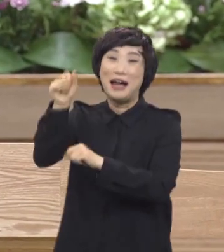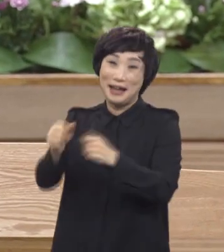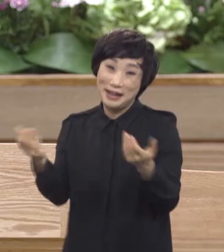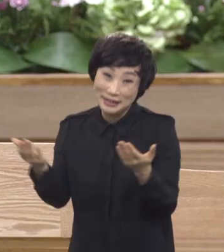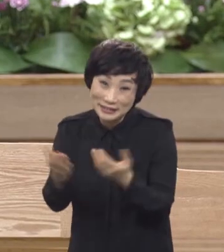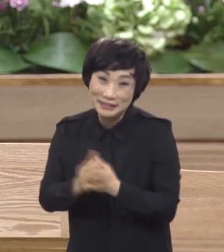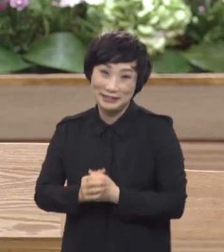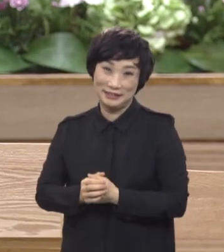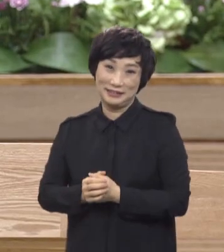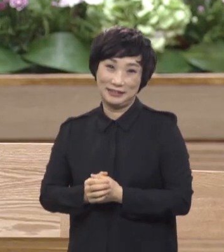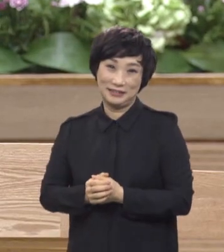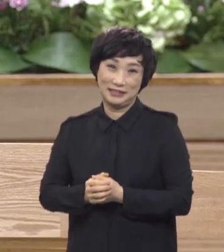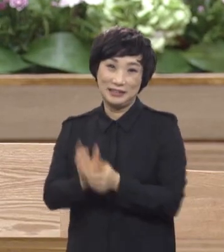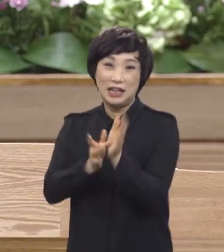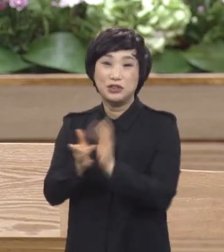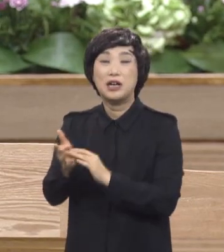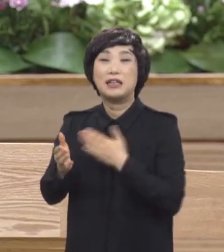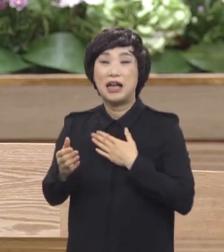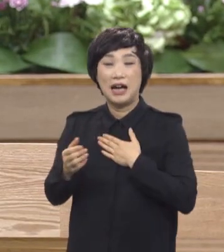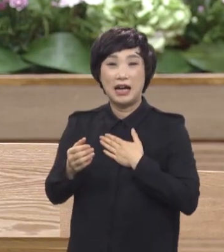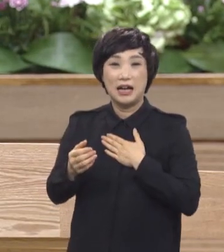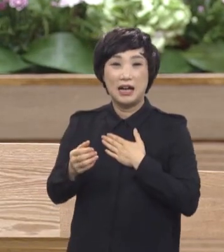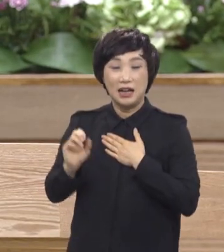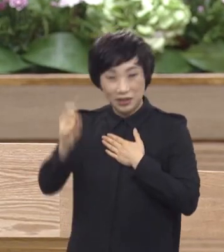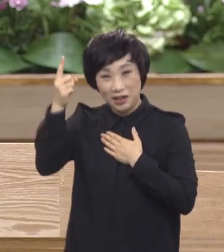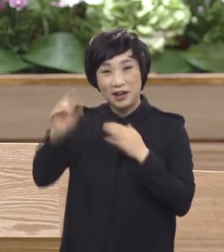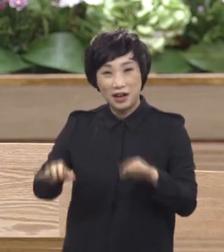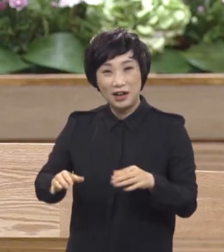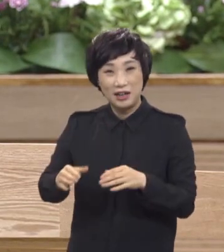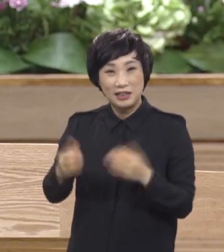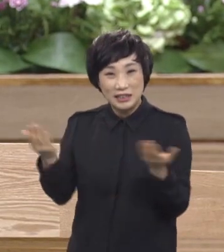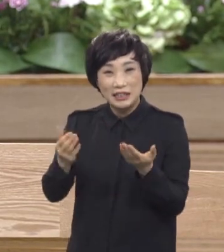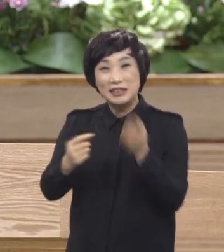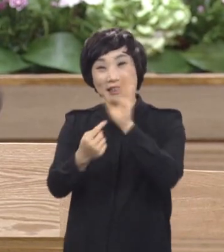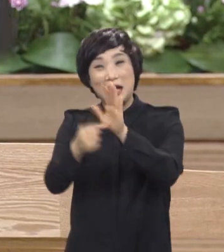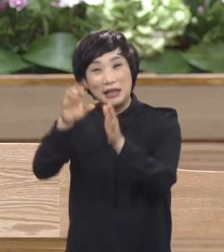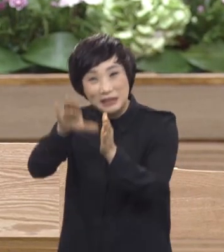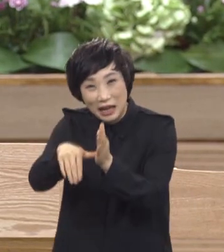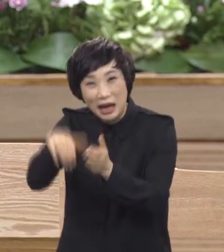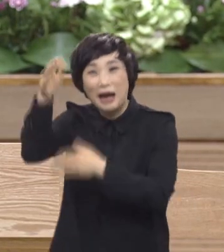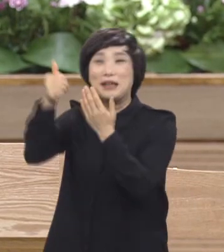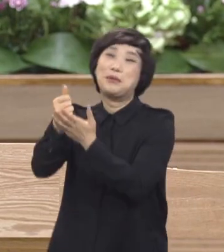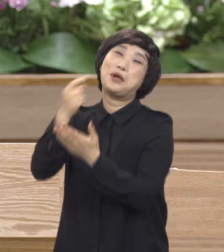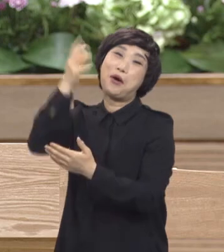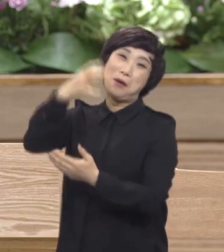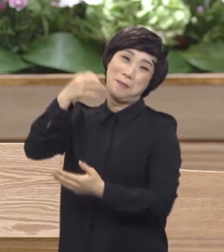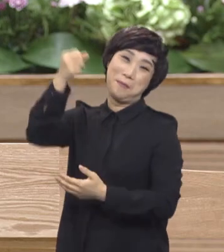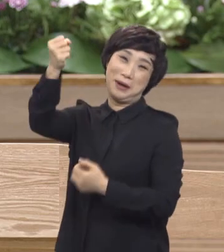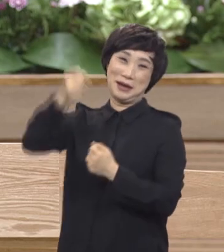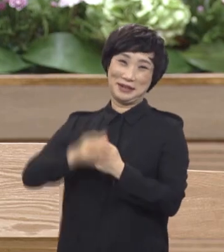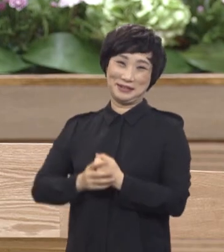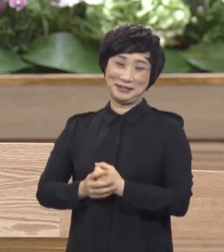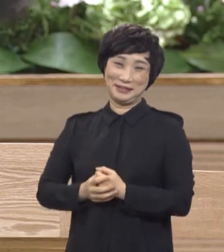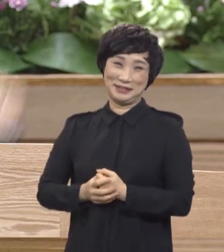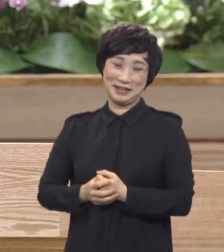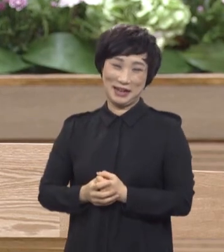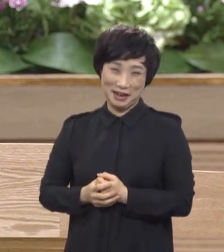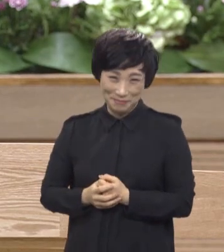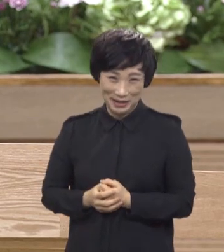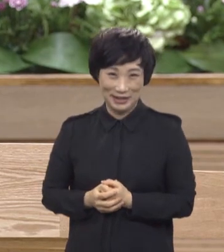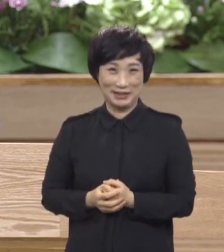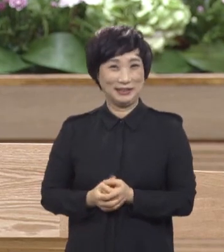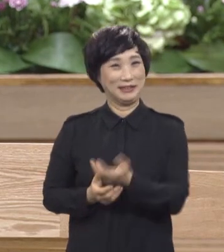일이니 예수가 나를 통해서 이런 위대한 역사를 이룰 때 하나님이 영광을 받으시게 될 것이다